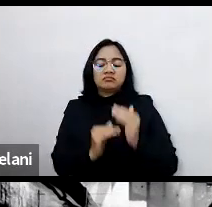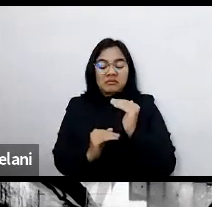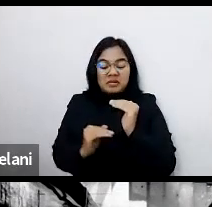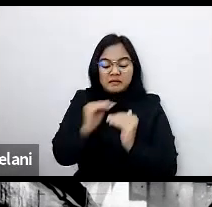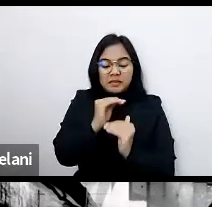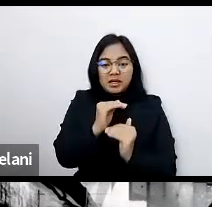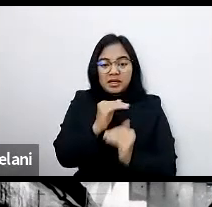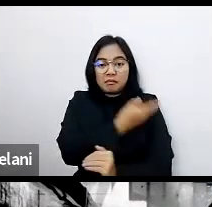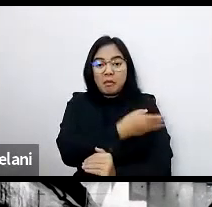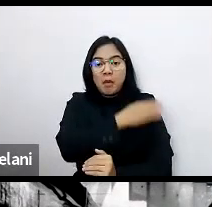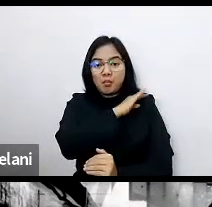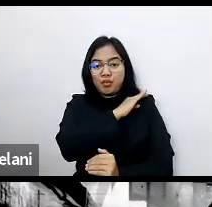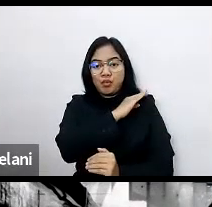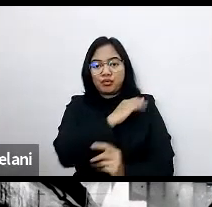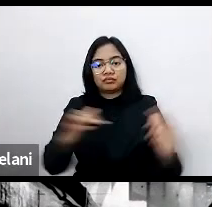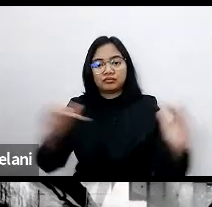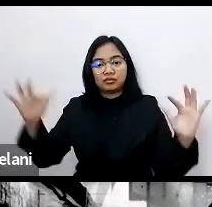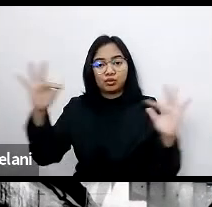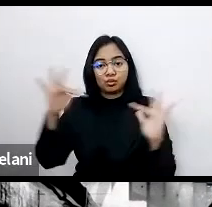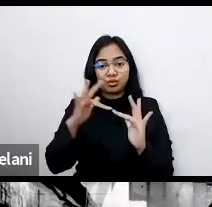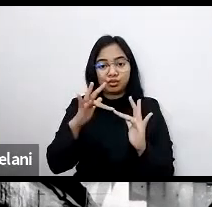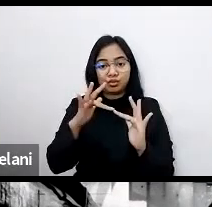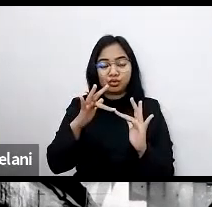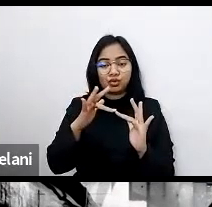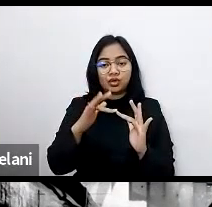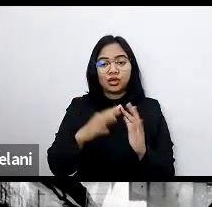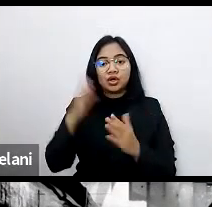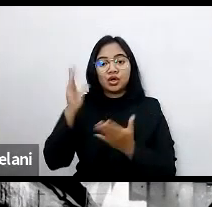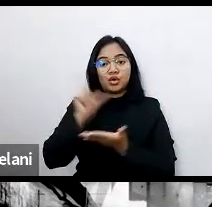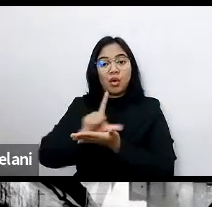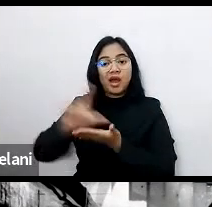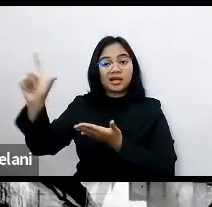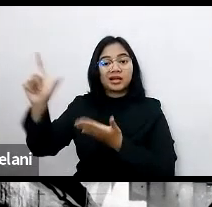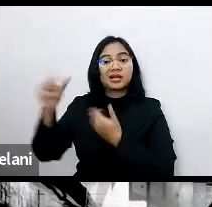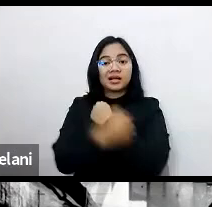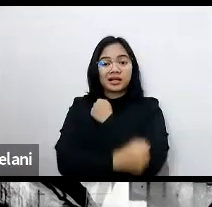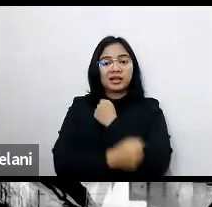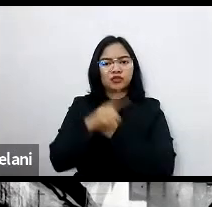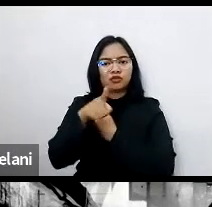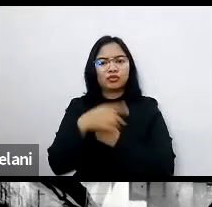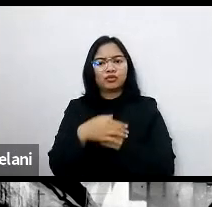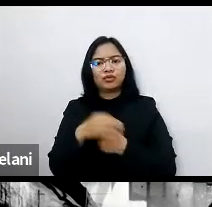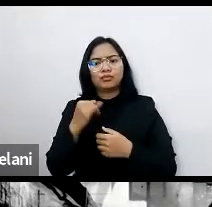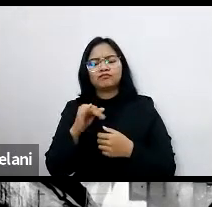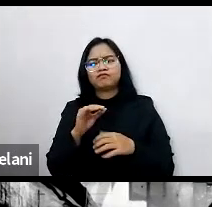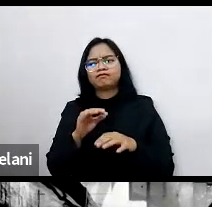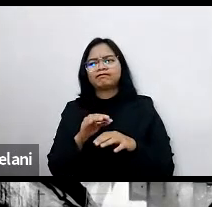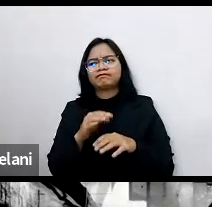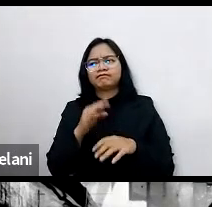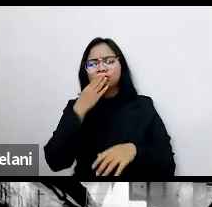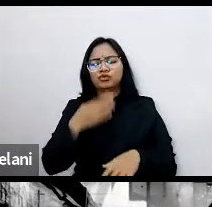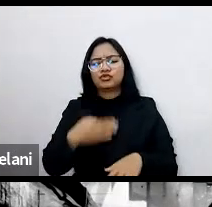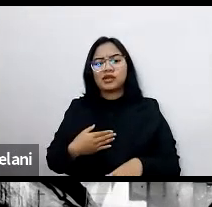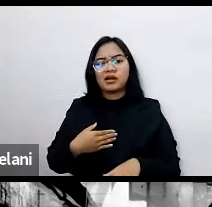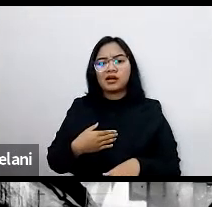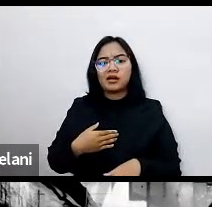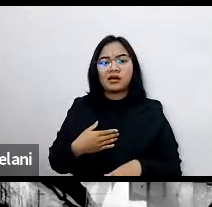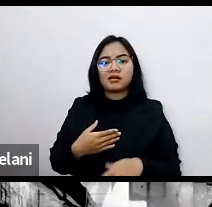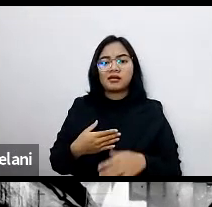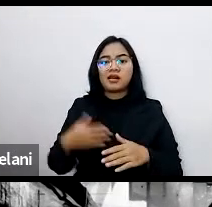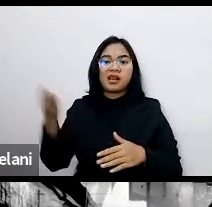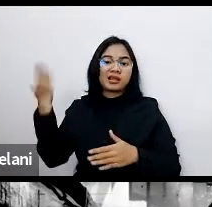itu yang punya background yang ini apa, dan itu kemudian biasanya akademisi perempuan itu